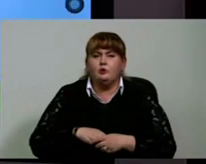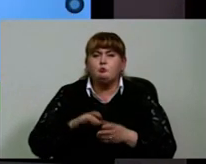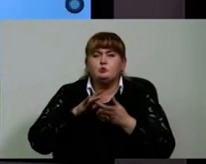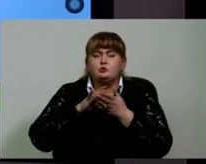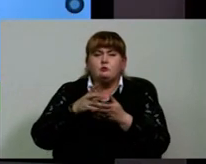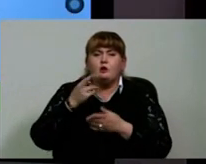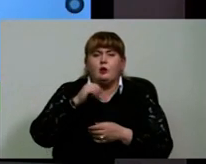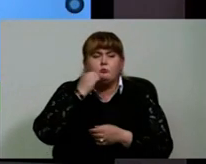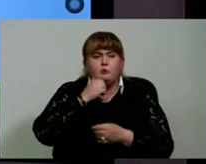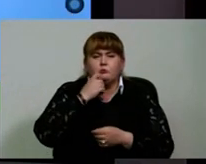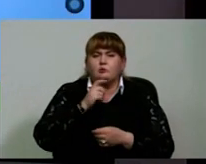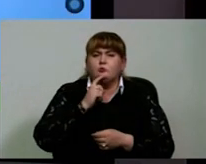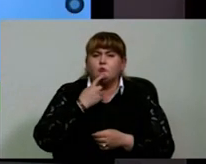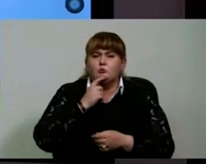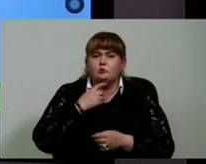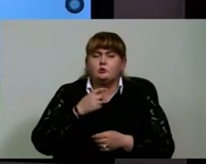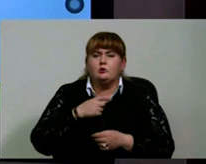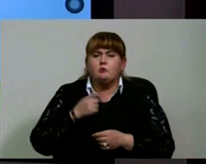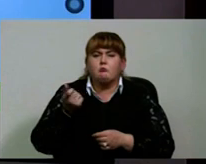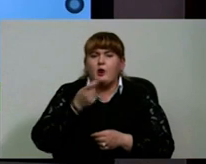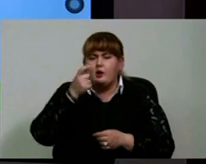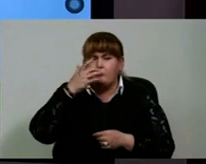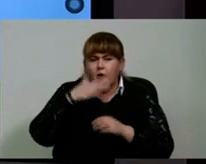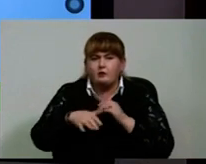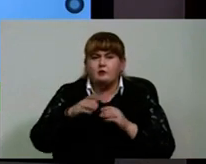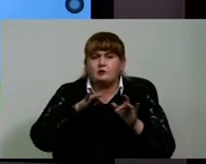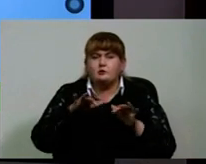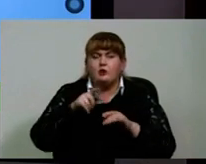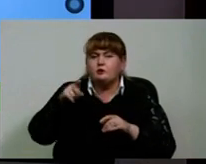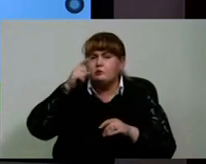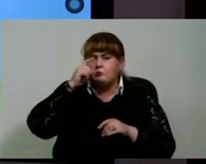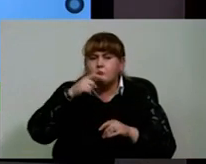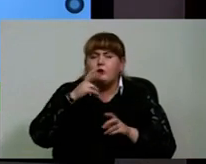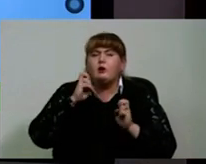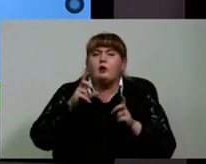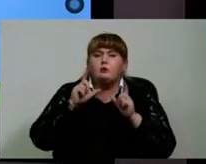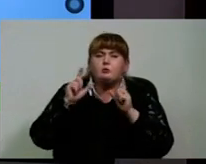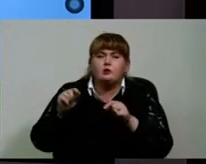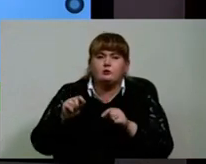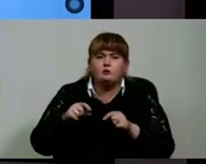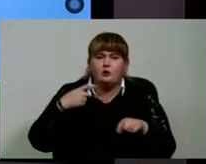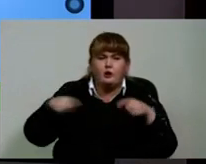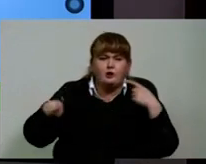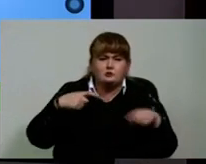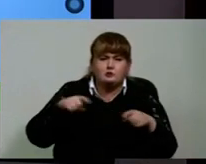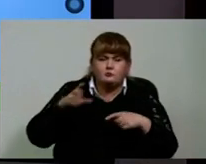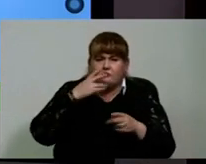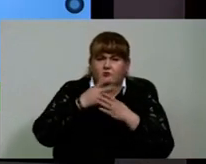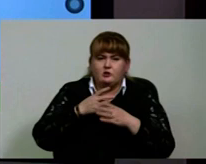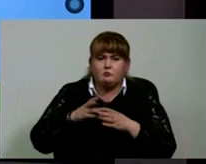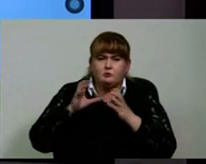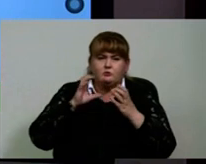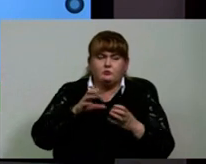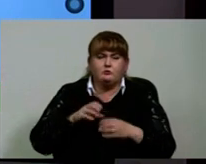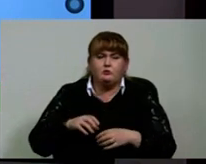Путешествие для бабки трудное, малопонятное дело. Она не понимает, как ехать разными видами транспорта и